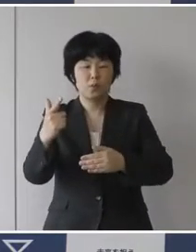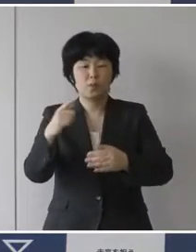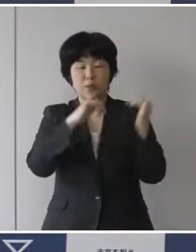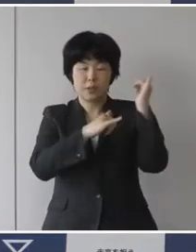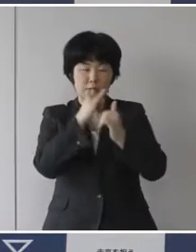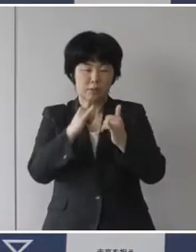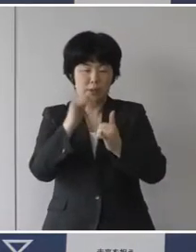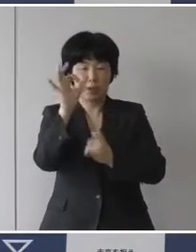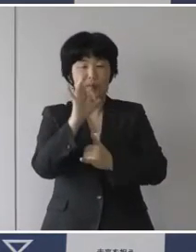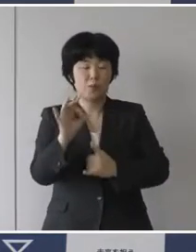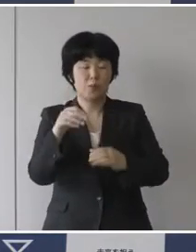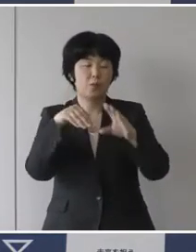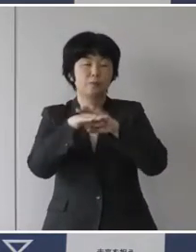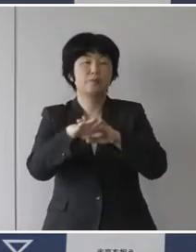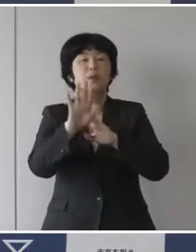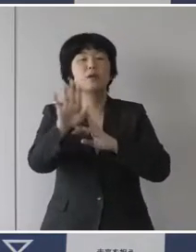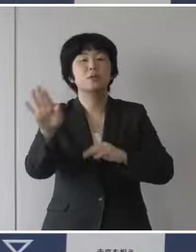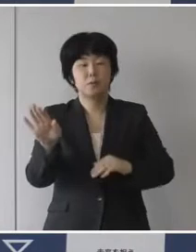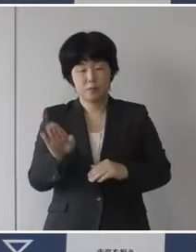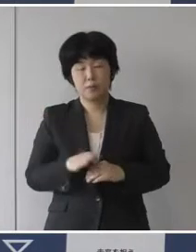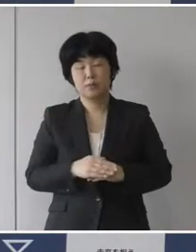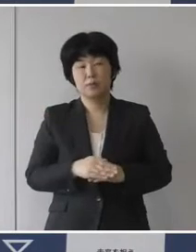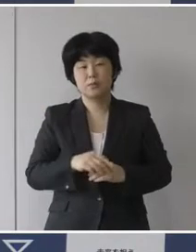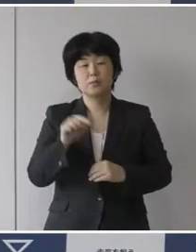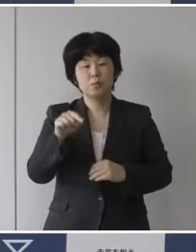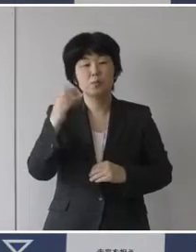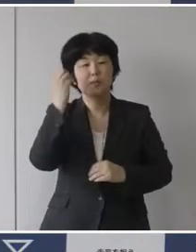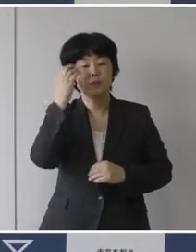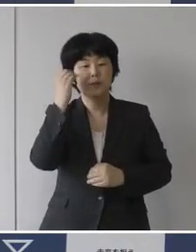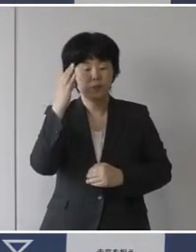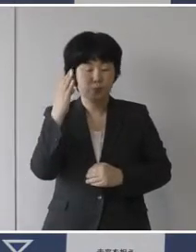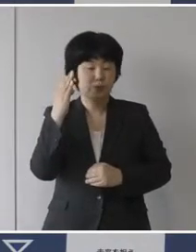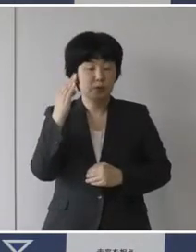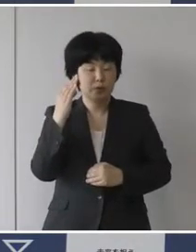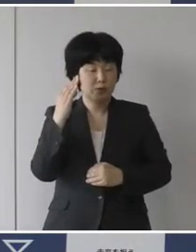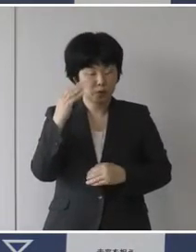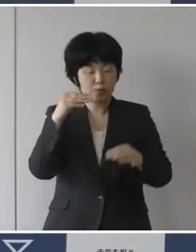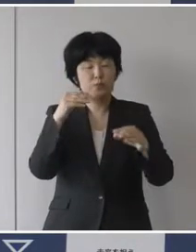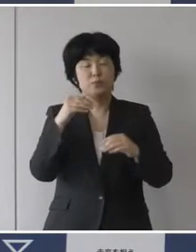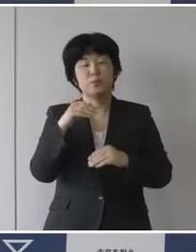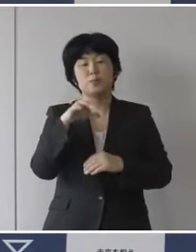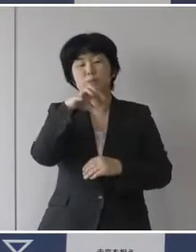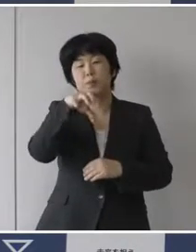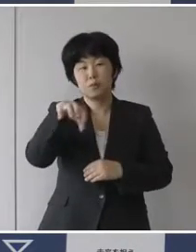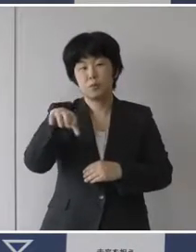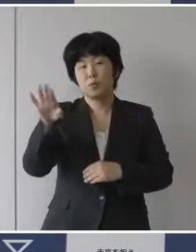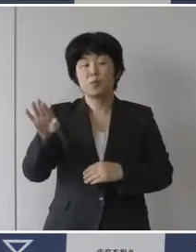常にこう珍しい、保存ができているところだということであります。